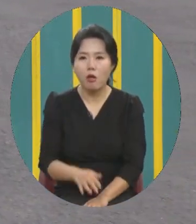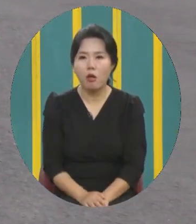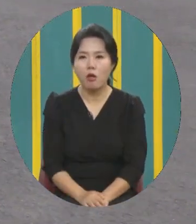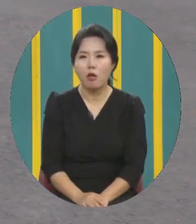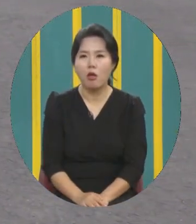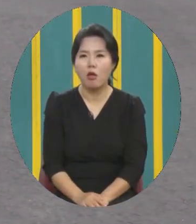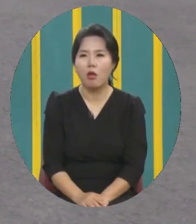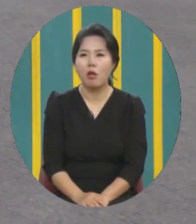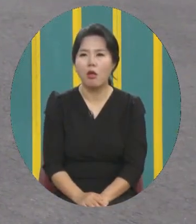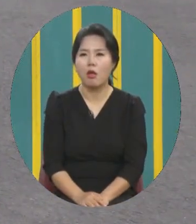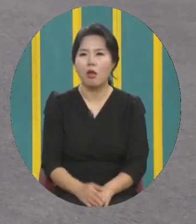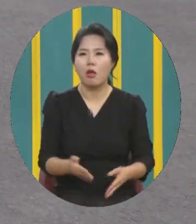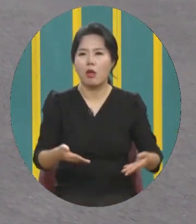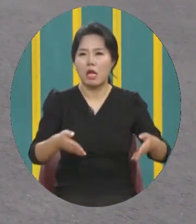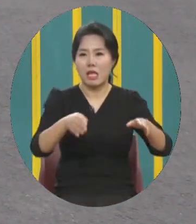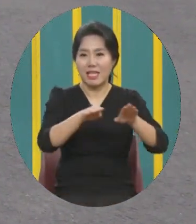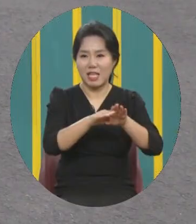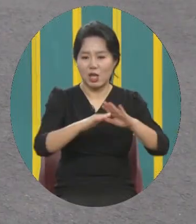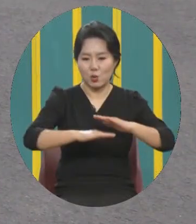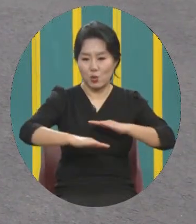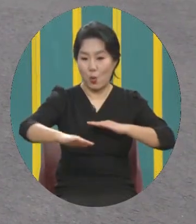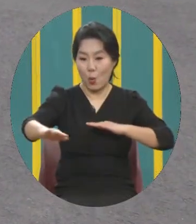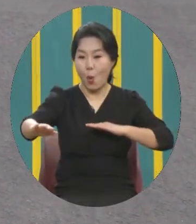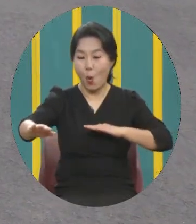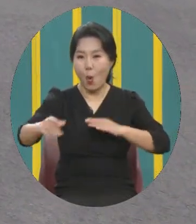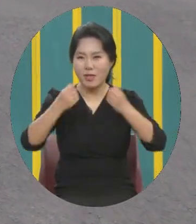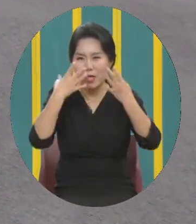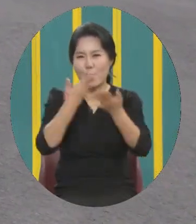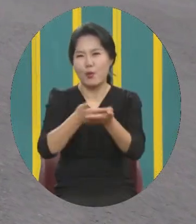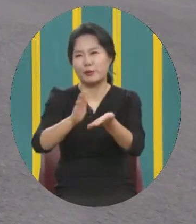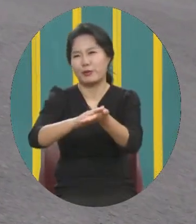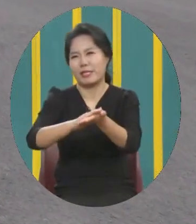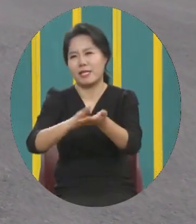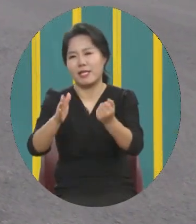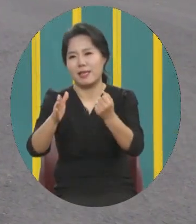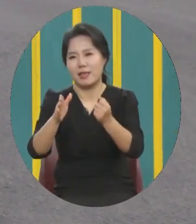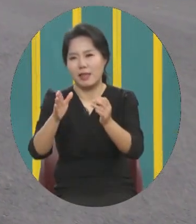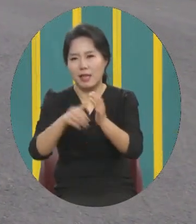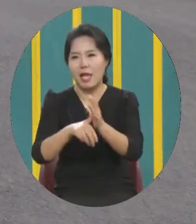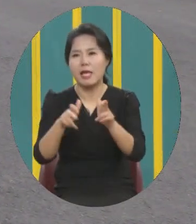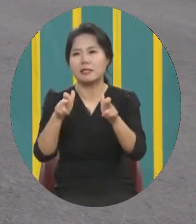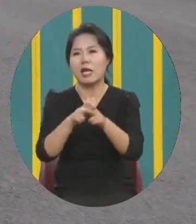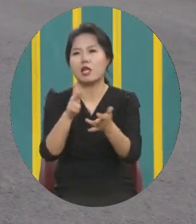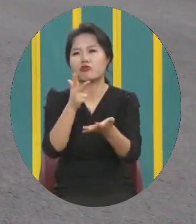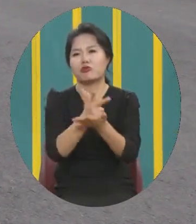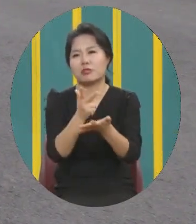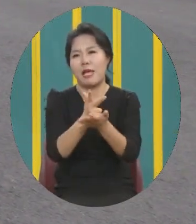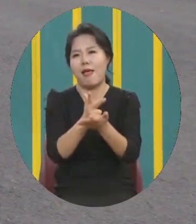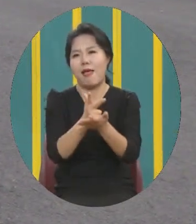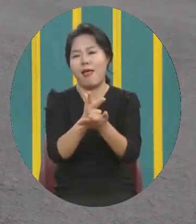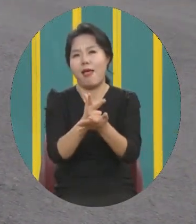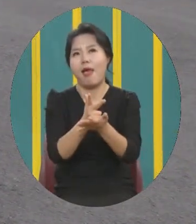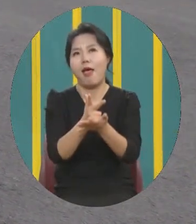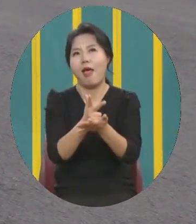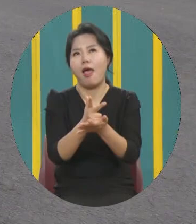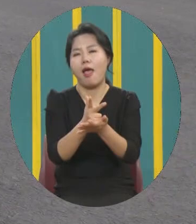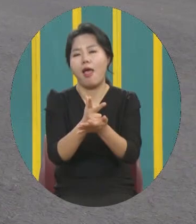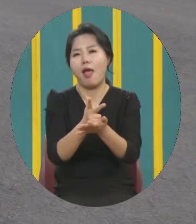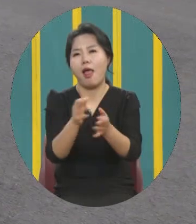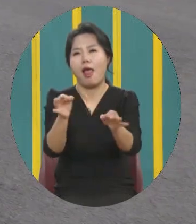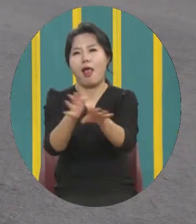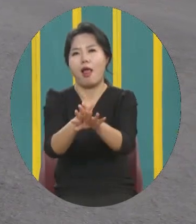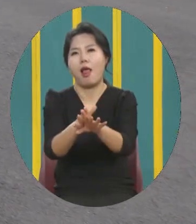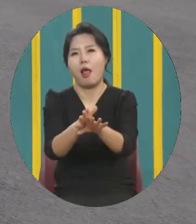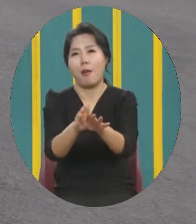내에 아스콘 재정비를 하면서 의회 앞 장애인 주차장이 철거가 됐다라는 이야기를 좀 듣고